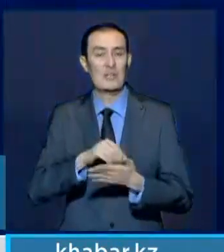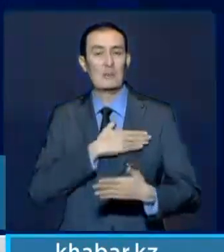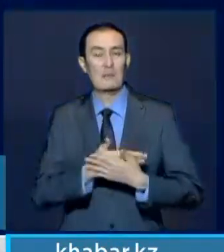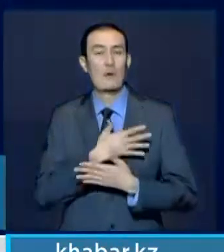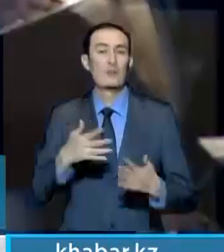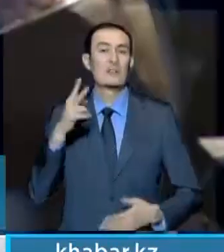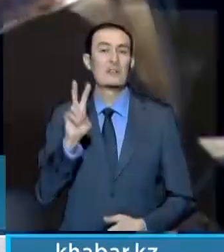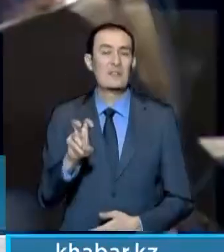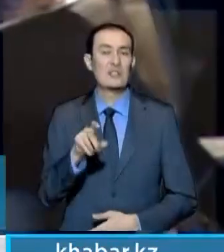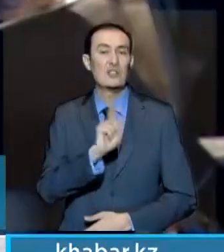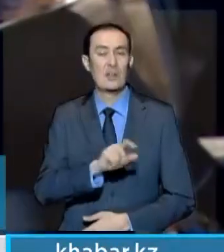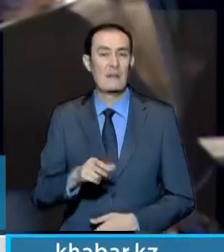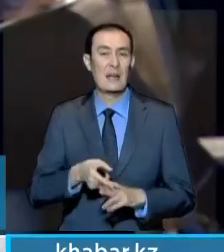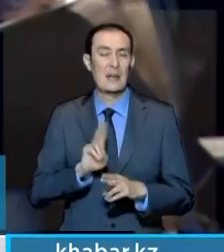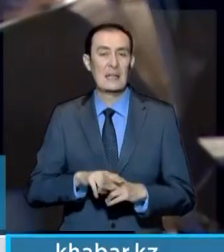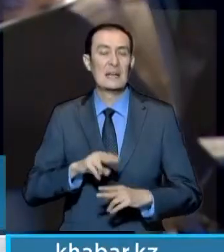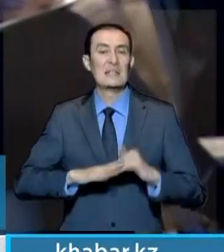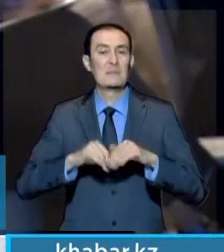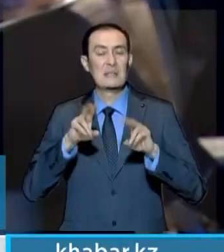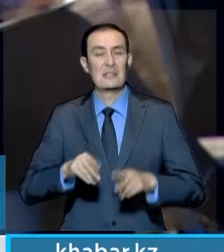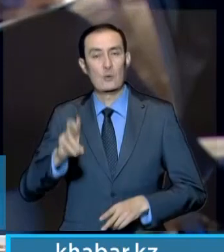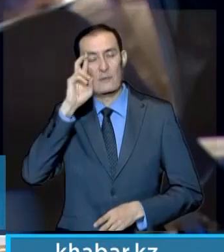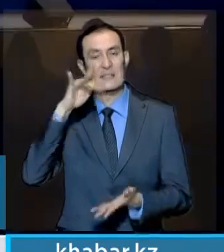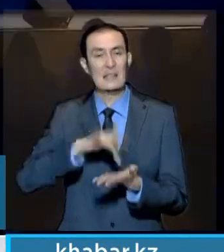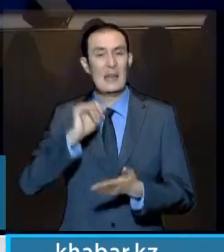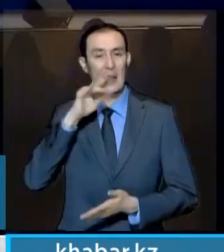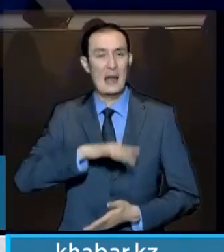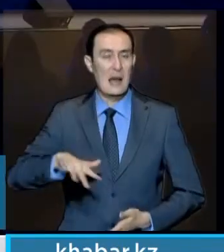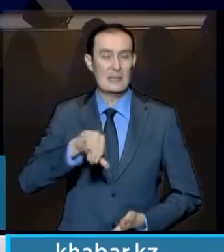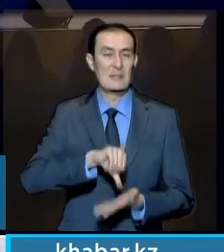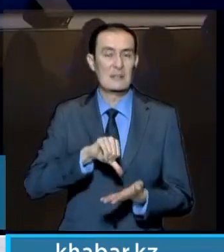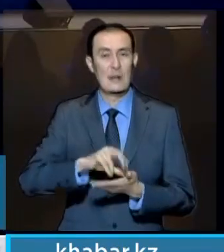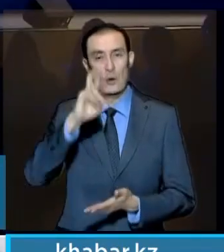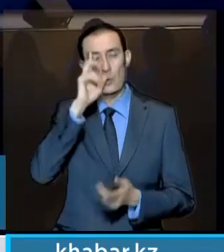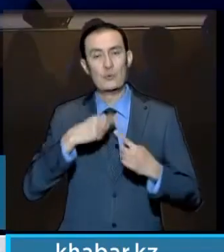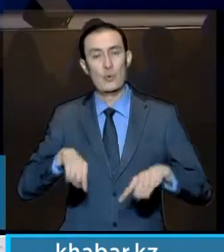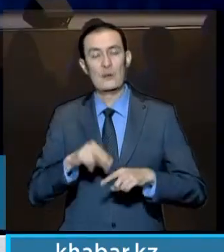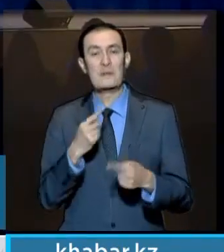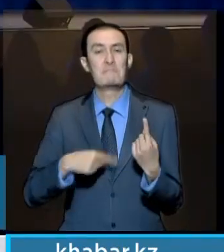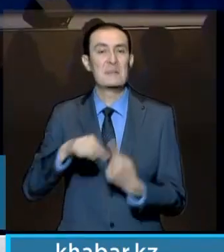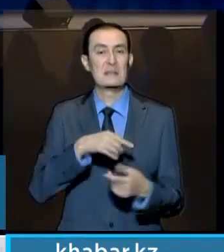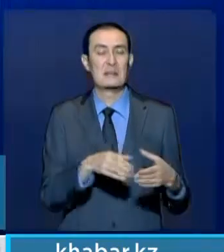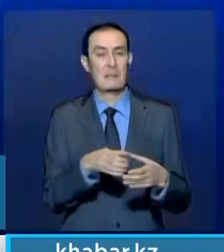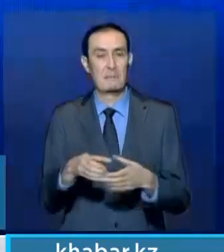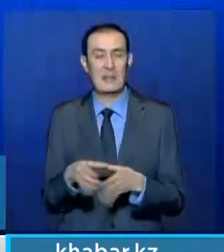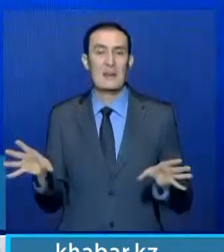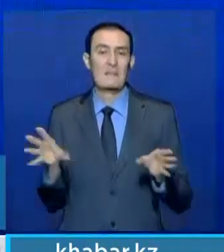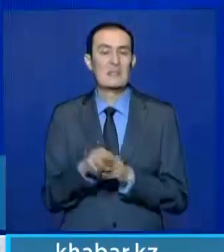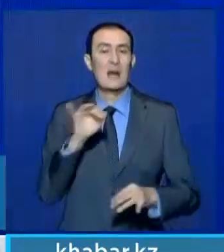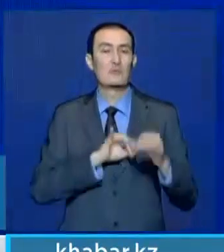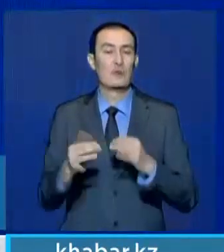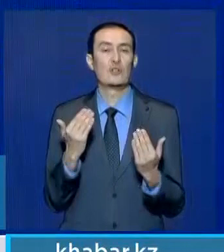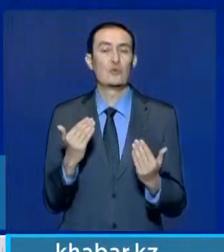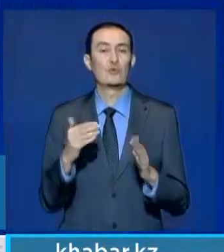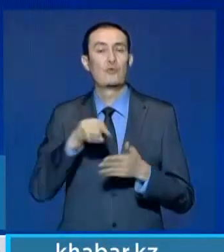приняли более 200 человек. Это климатические лидеры стран Центральной Азии, представители госорганов и бизнес-сообщества. Вместе они обсудили